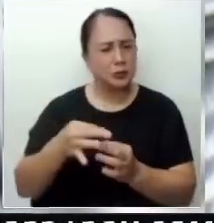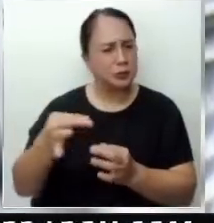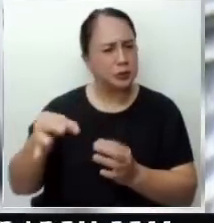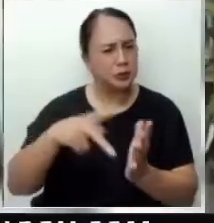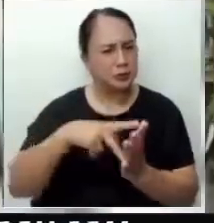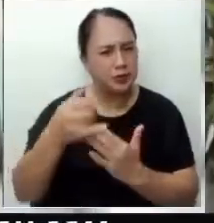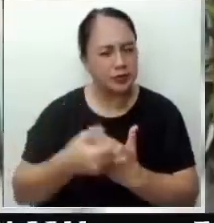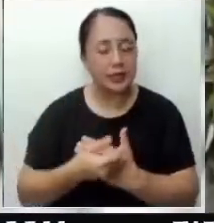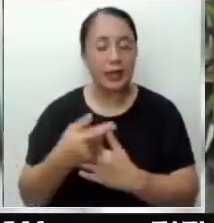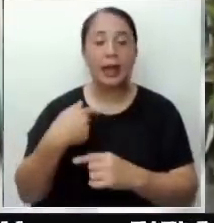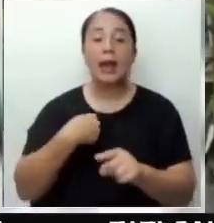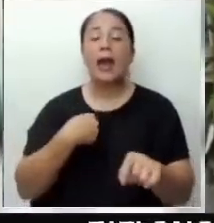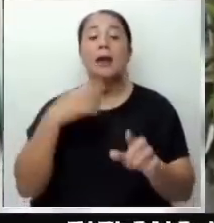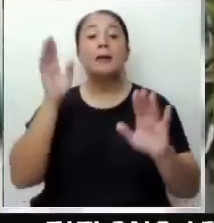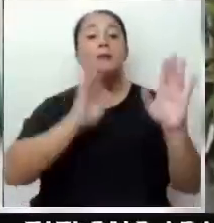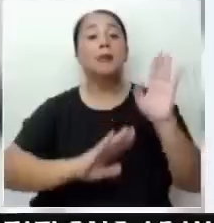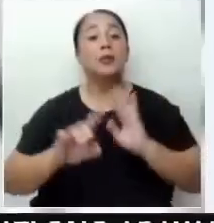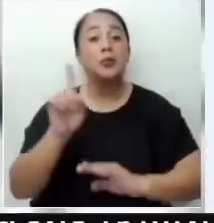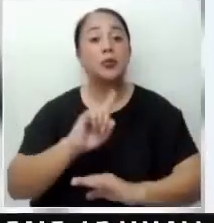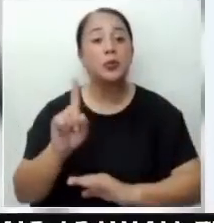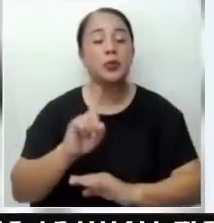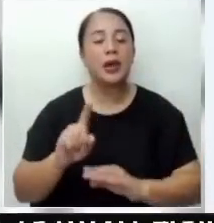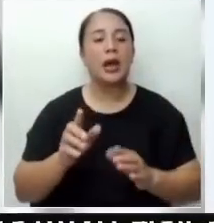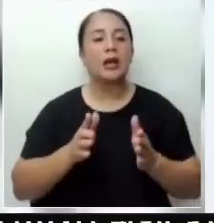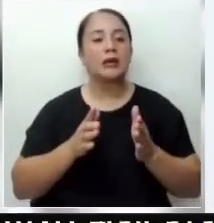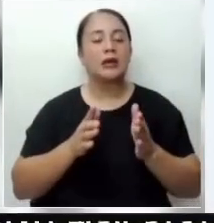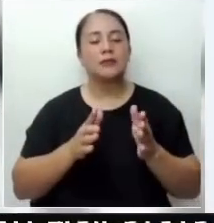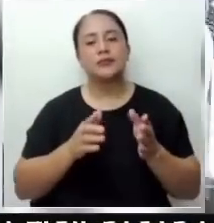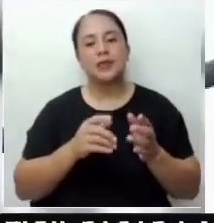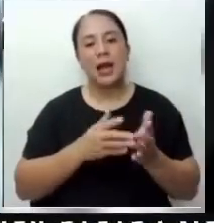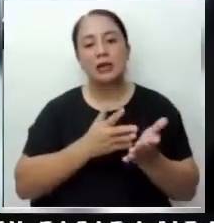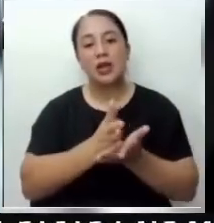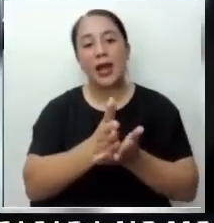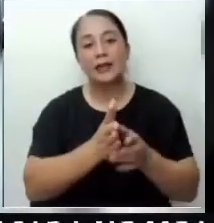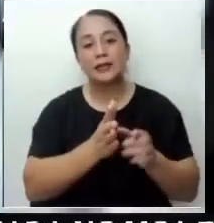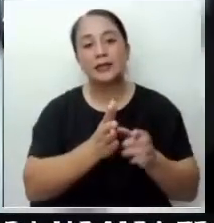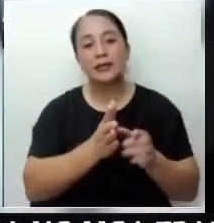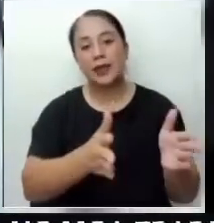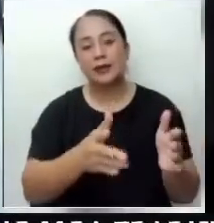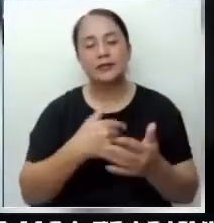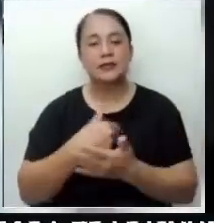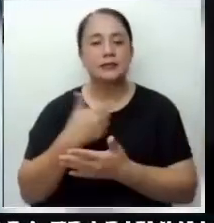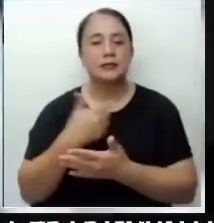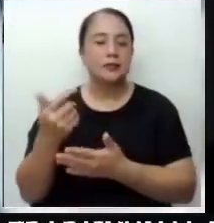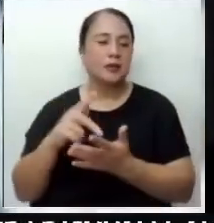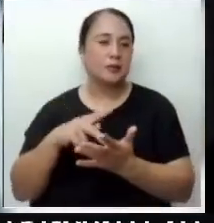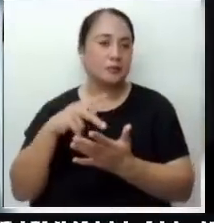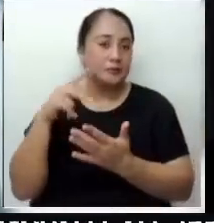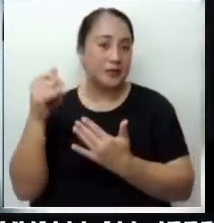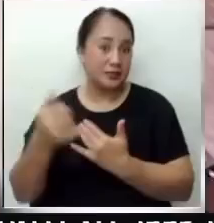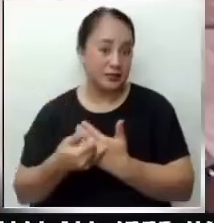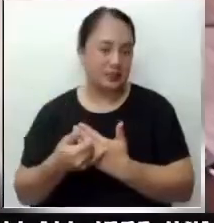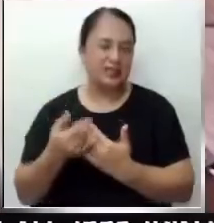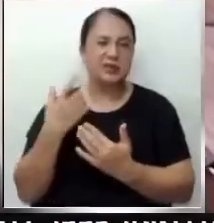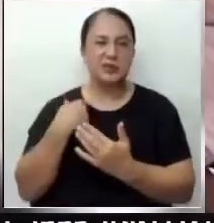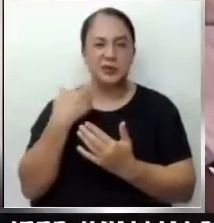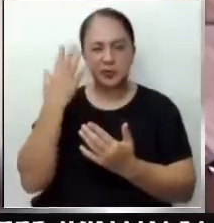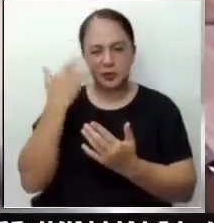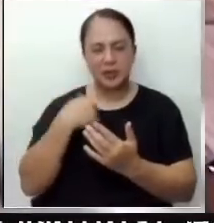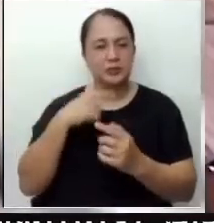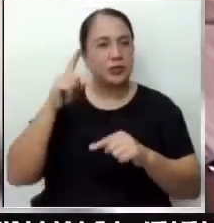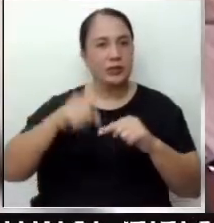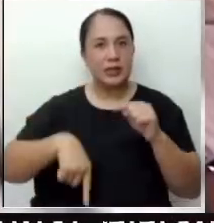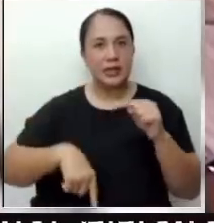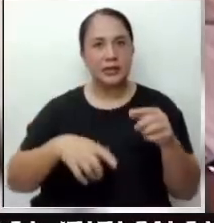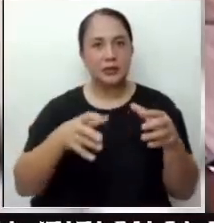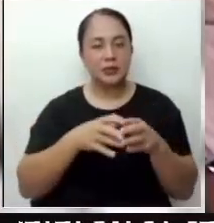karaniwang problema ang right of way sa mahigit 30 proyekto. Na-question din kung bakit hindi pwedeng magtipon ang 10-man